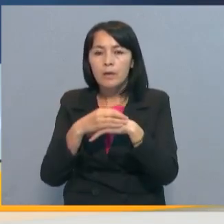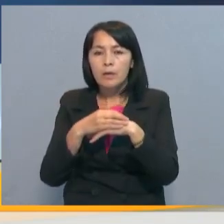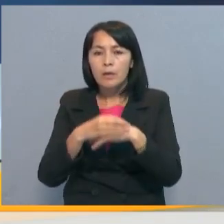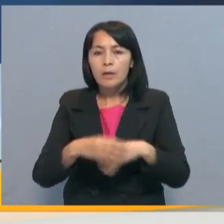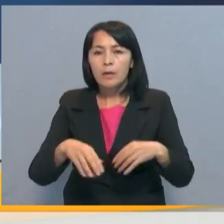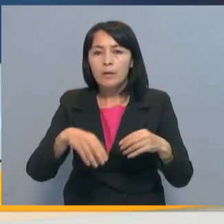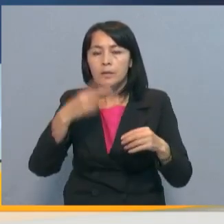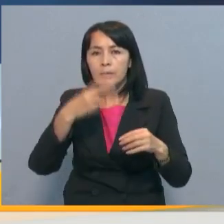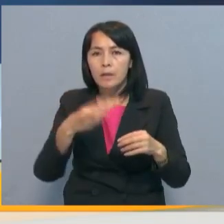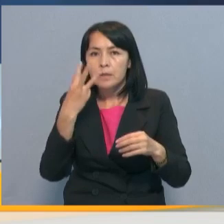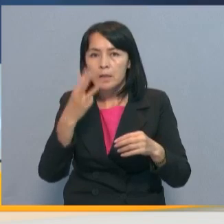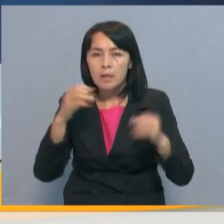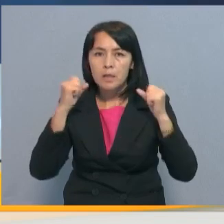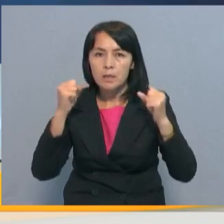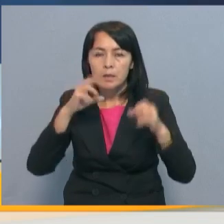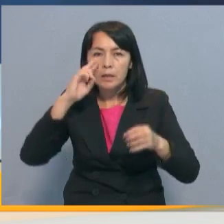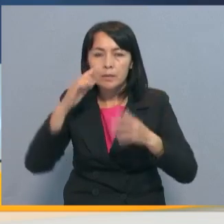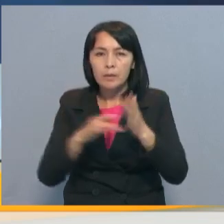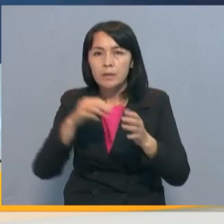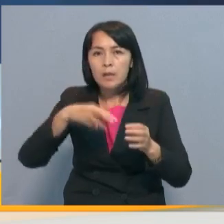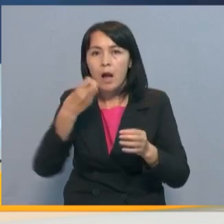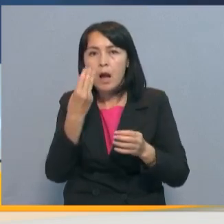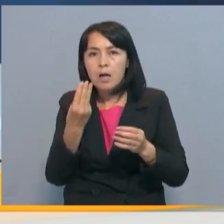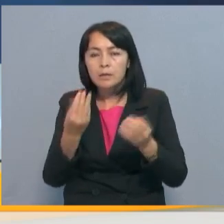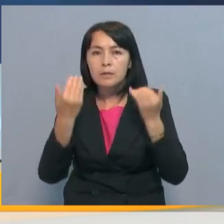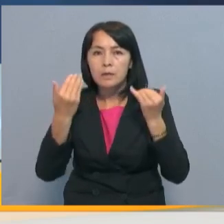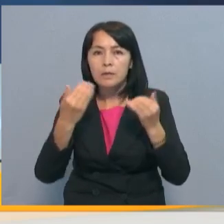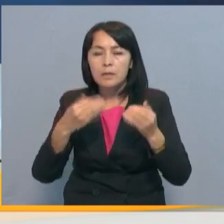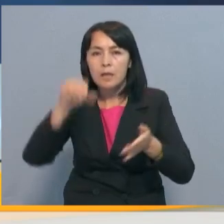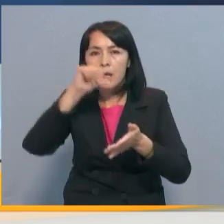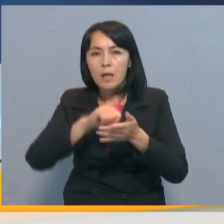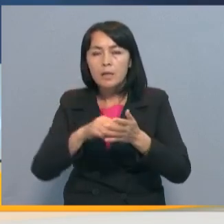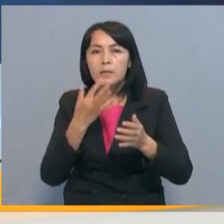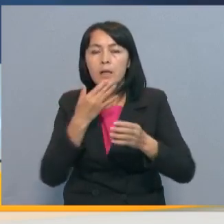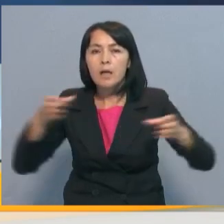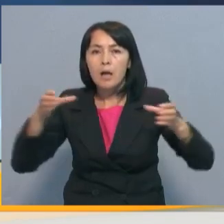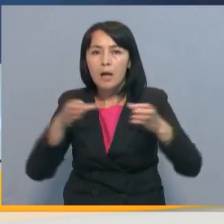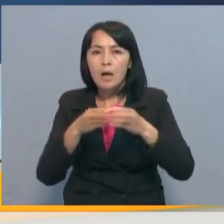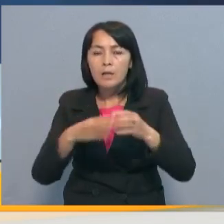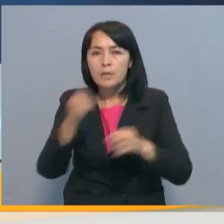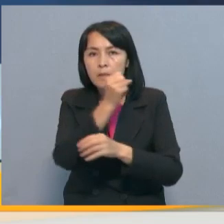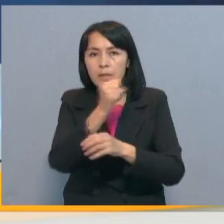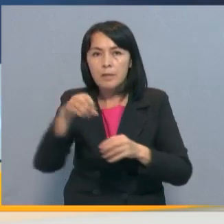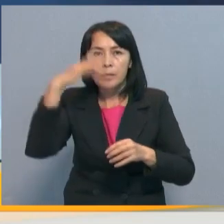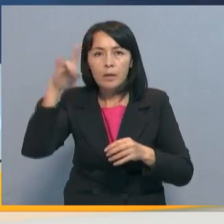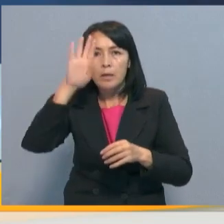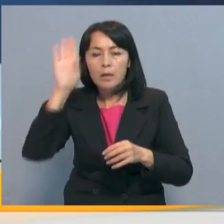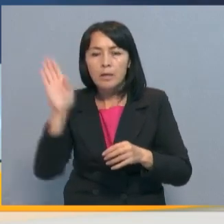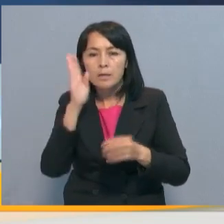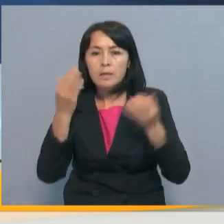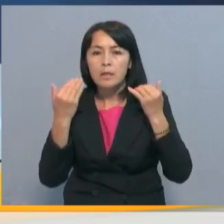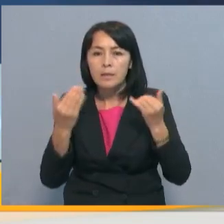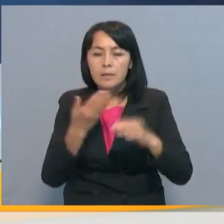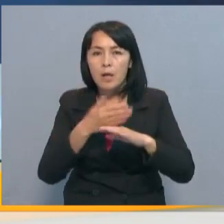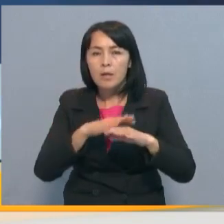категории U23. Спортсмен из Шымкента Таир Шамсад, представлявший страну в составе национальной сборной, стал чемпионом Азии в весе до